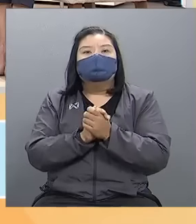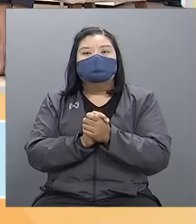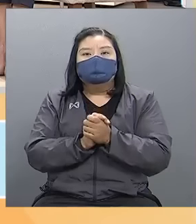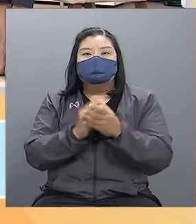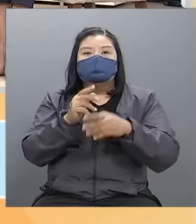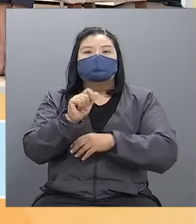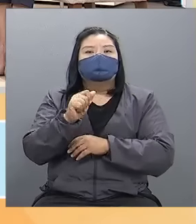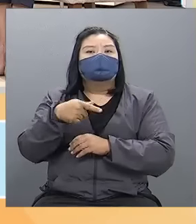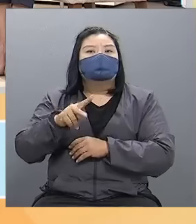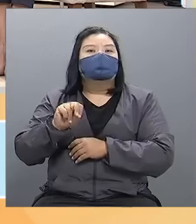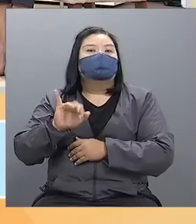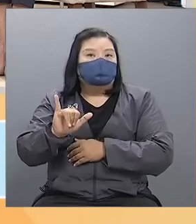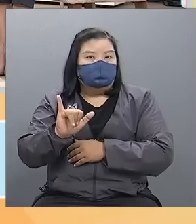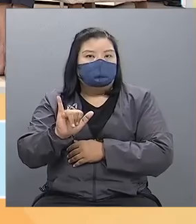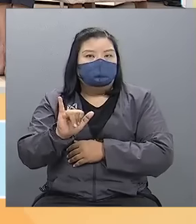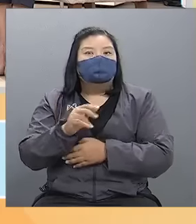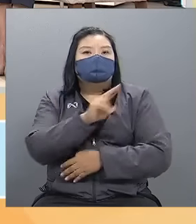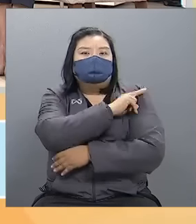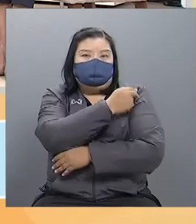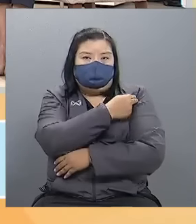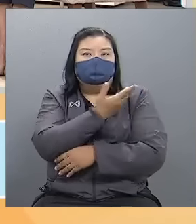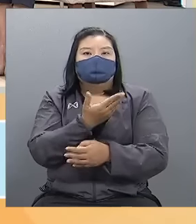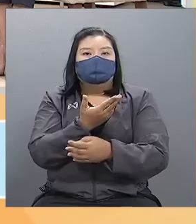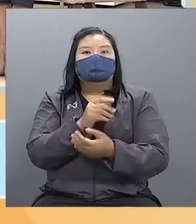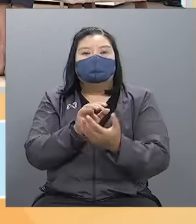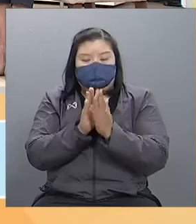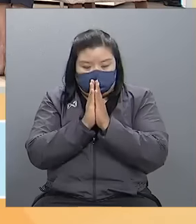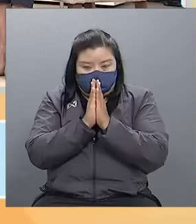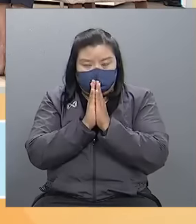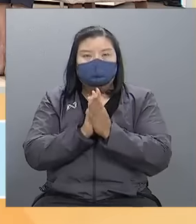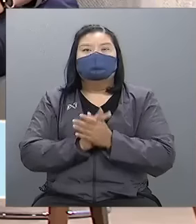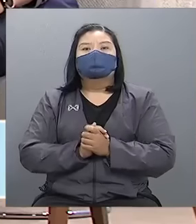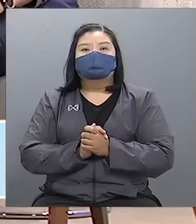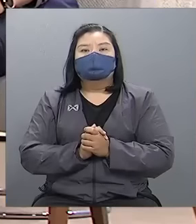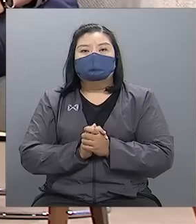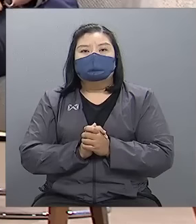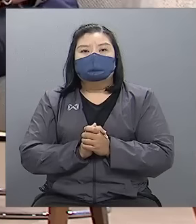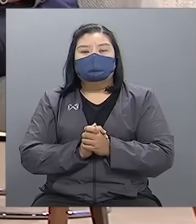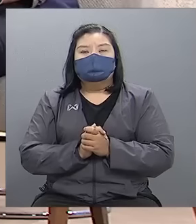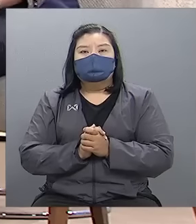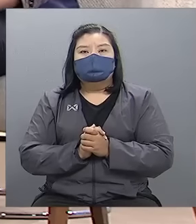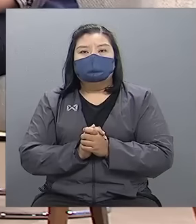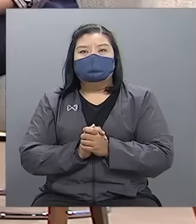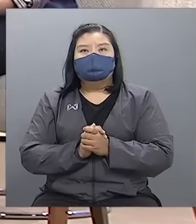ง